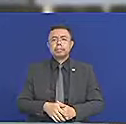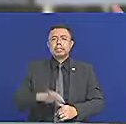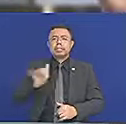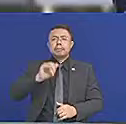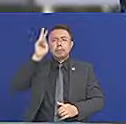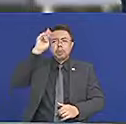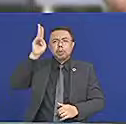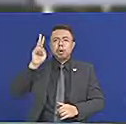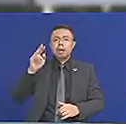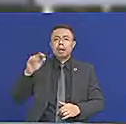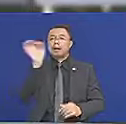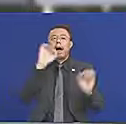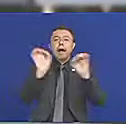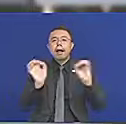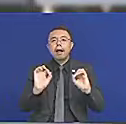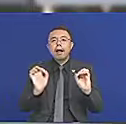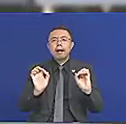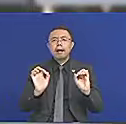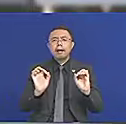Seakan-akan Tuhan tidak ada.